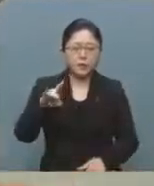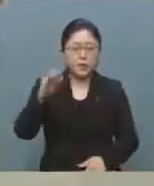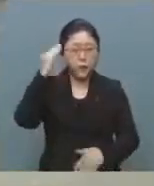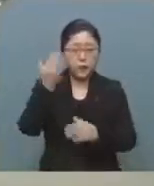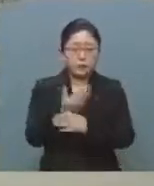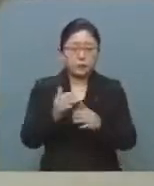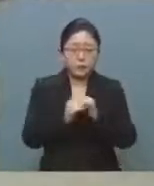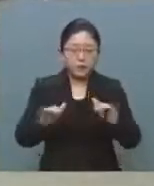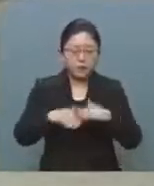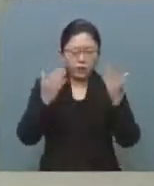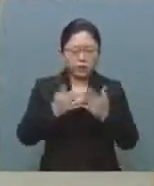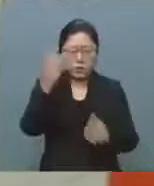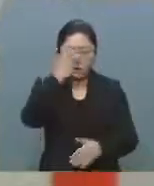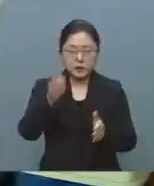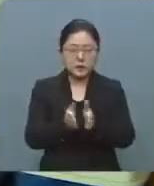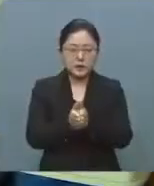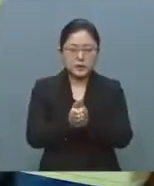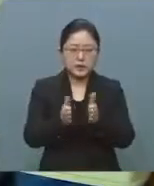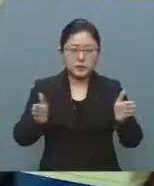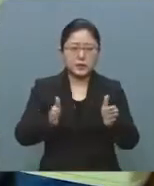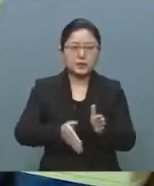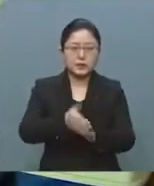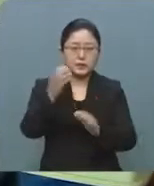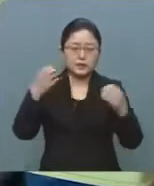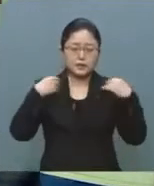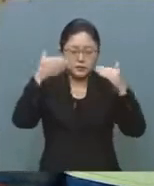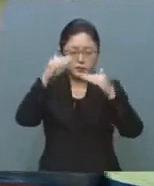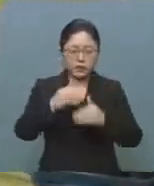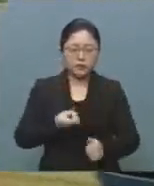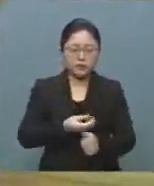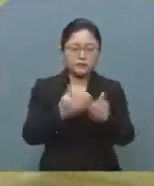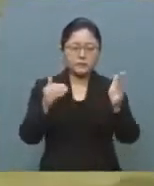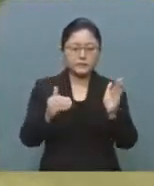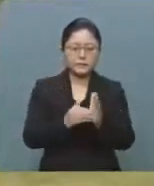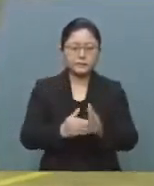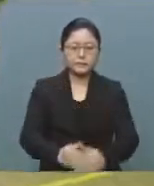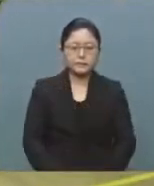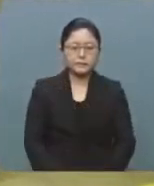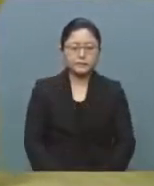군민 대상 전수 검사를 시작했습니다. 지금까지 광주시청에서 KBS 뉴스 백미선입니다.